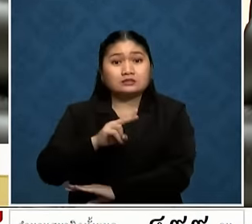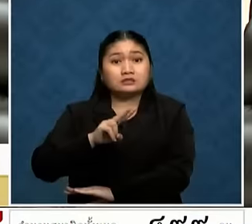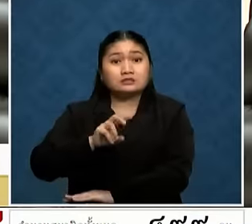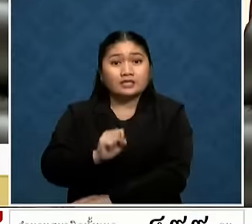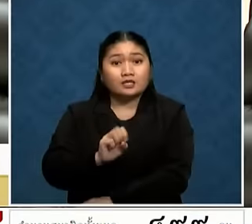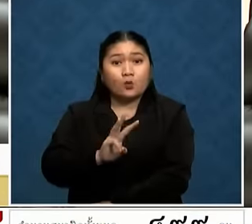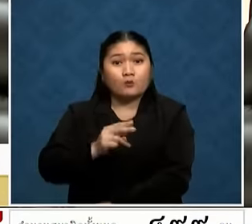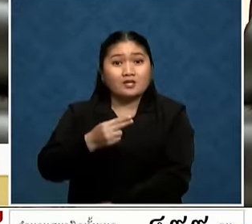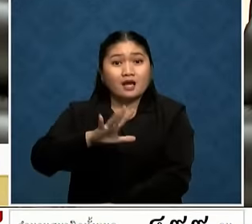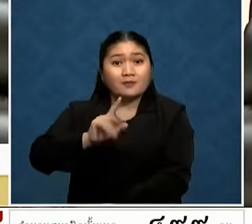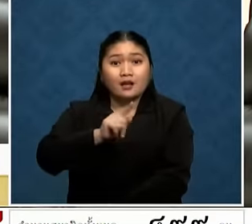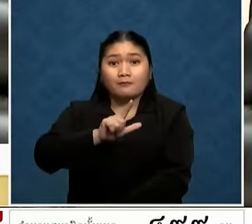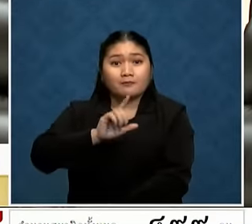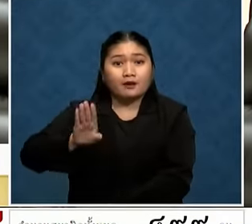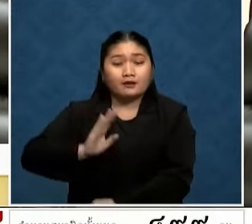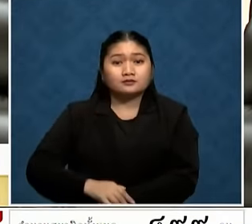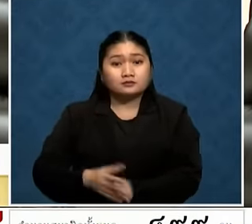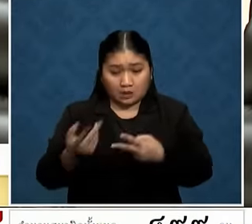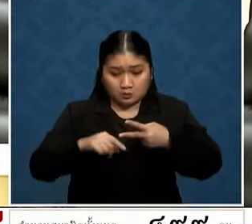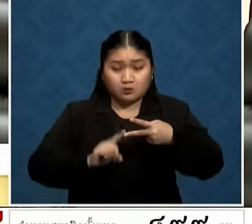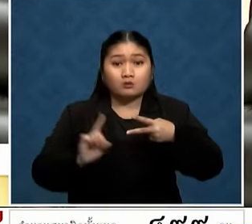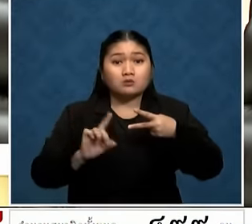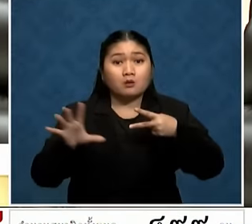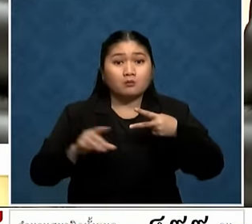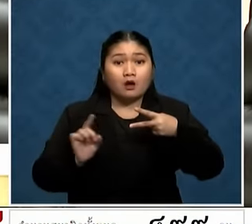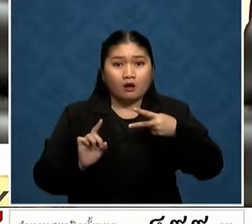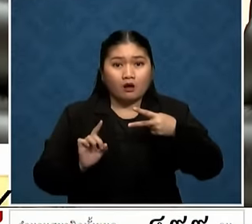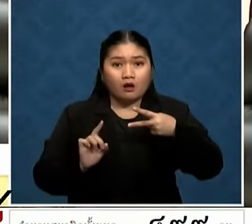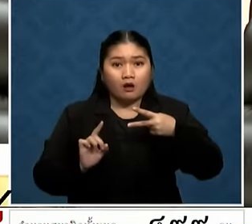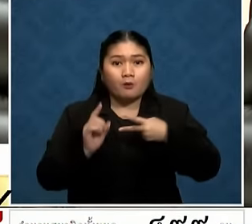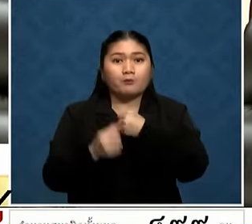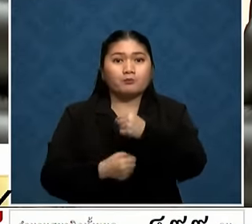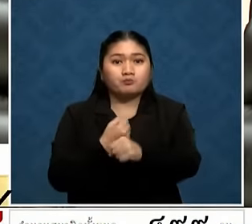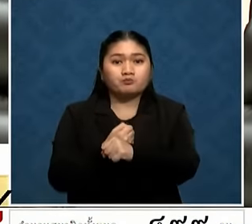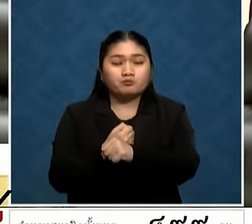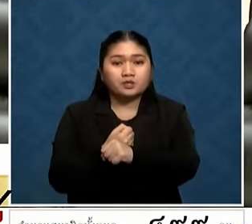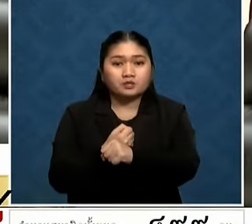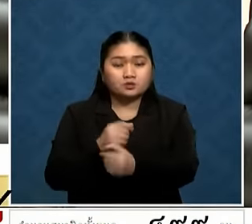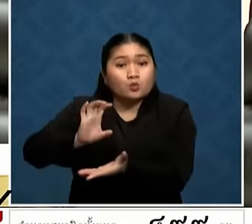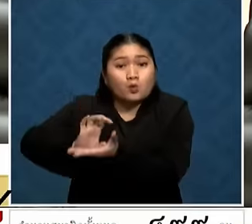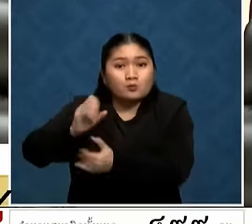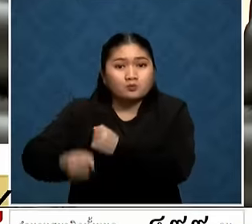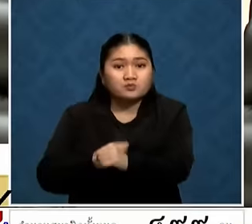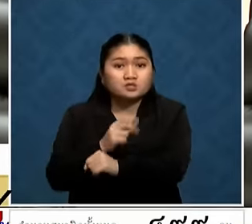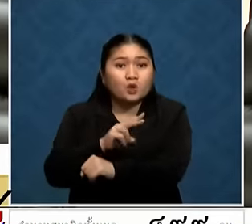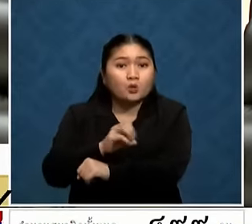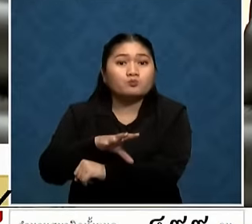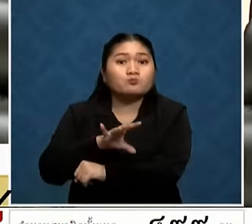ล้านบาท 2งบปี68